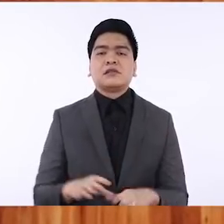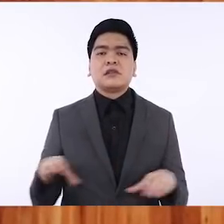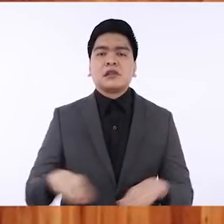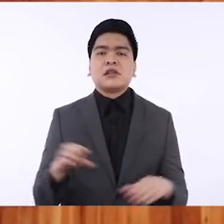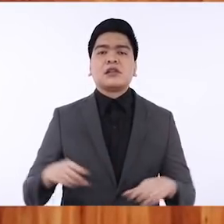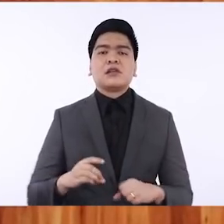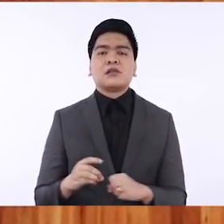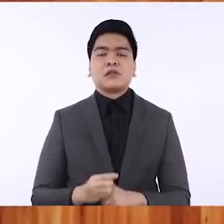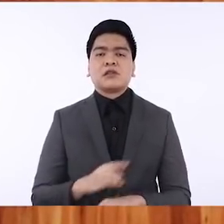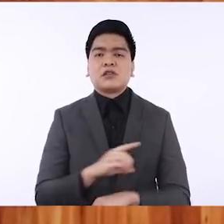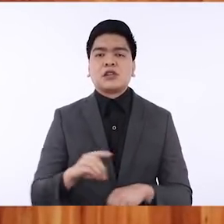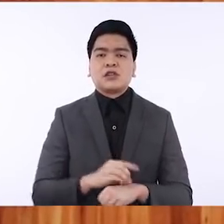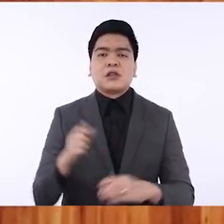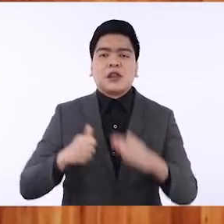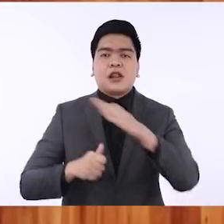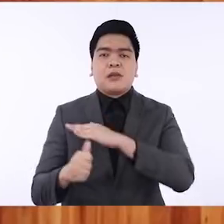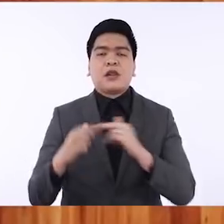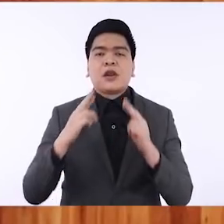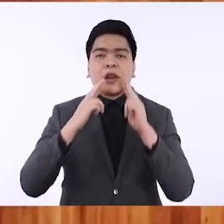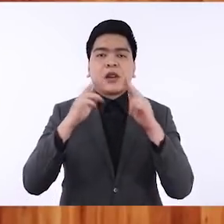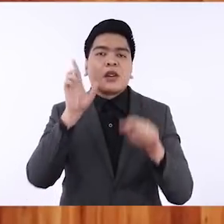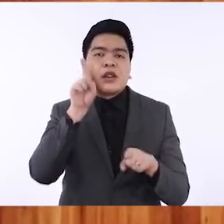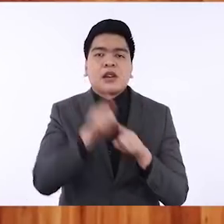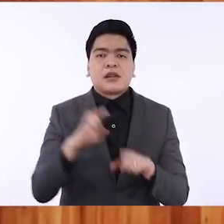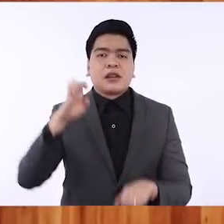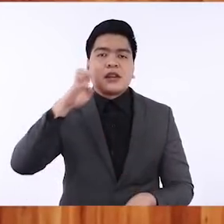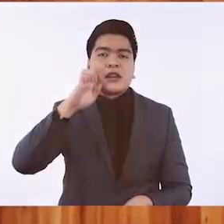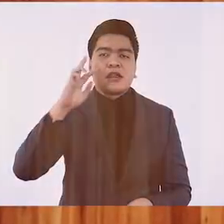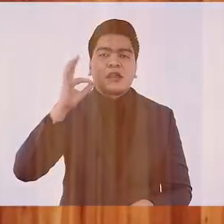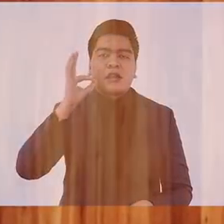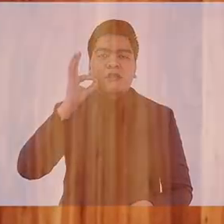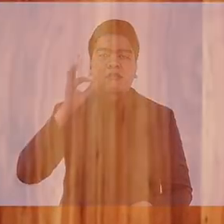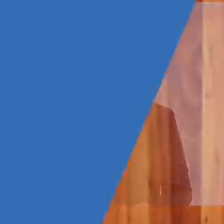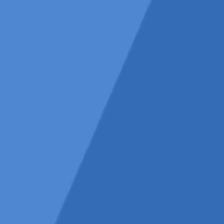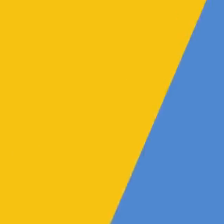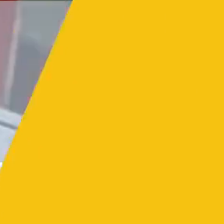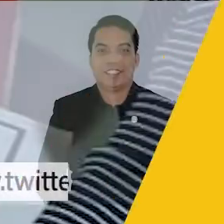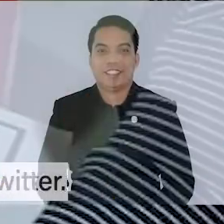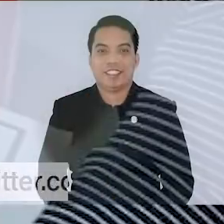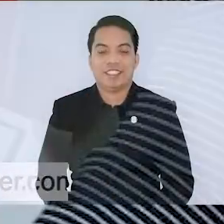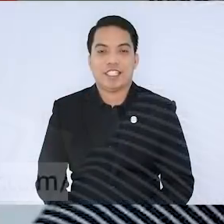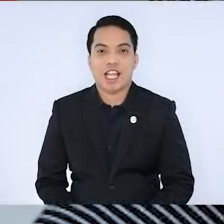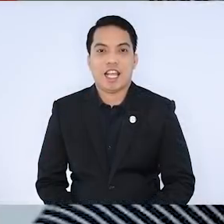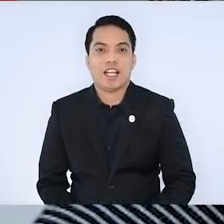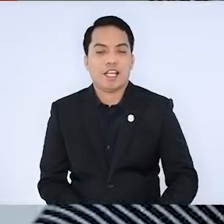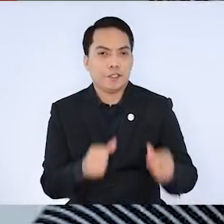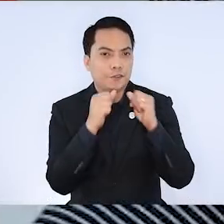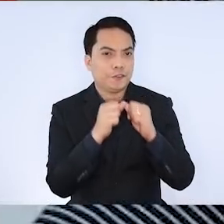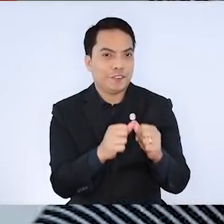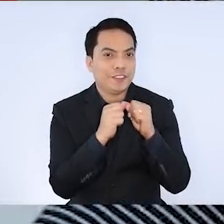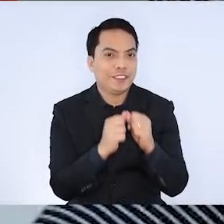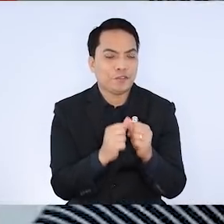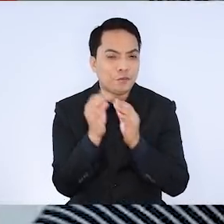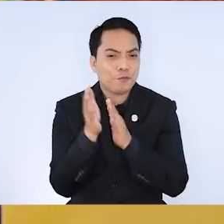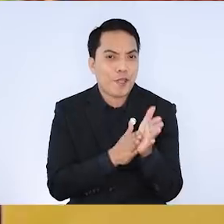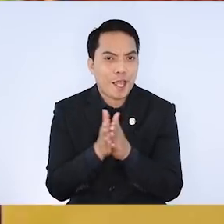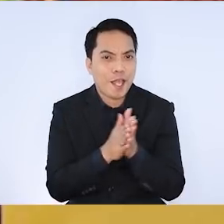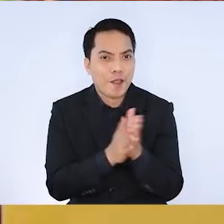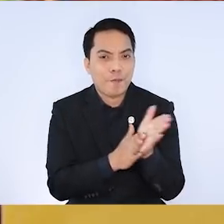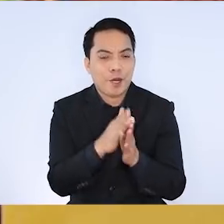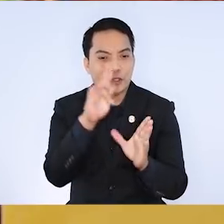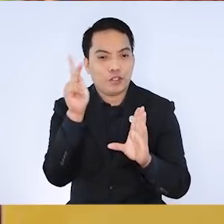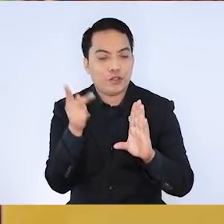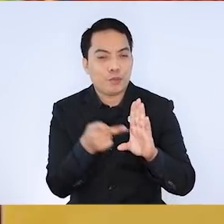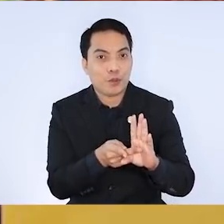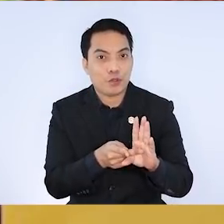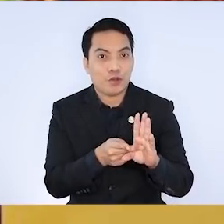ng Abra. Narito ang report ni kapatid na Erica Fernandez. Patuloy ang masiglang pakikipagkaisa